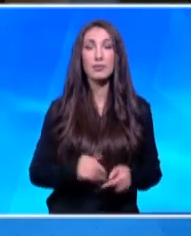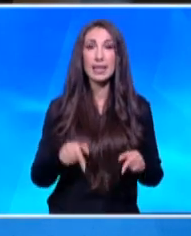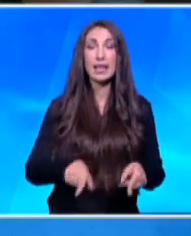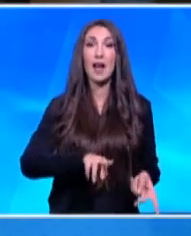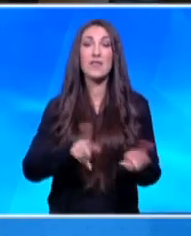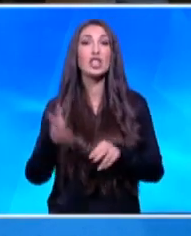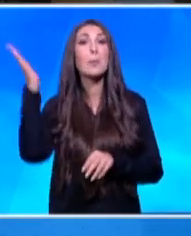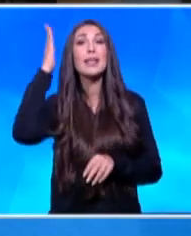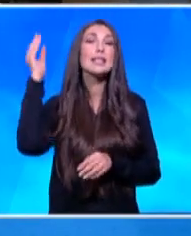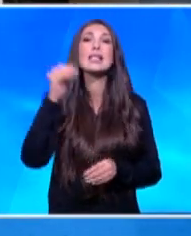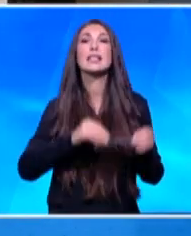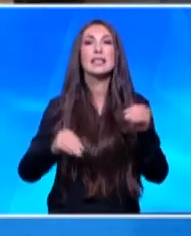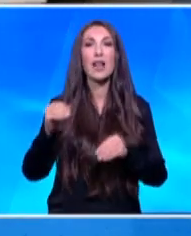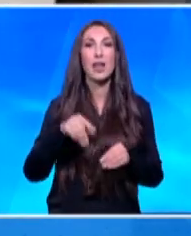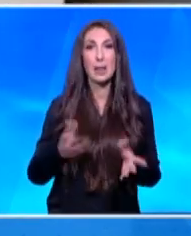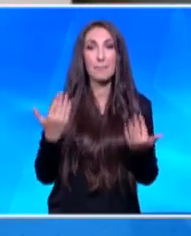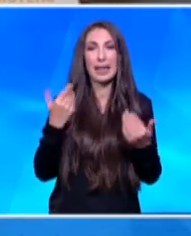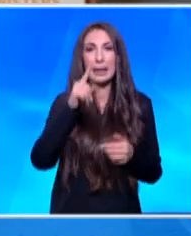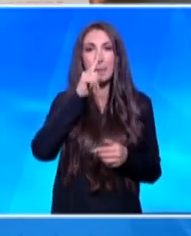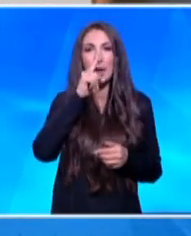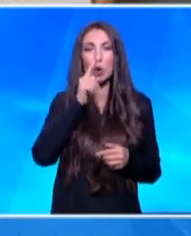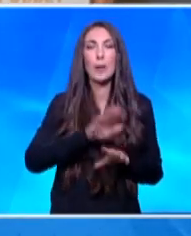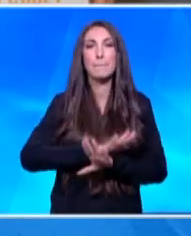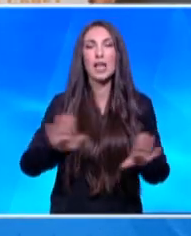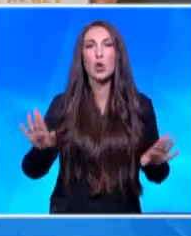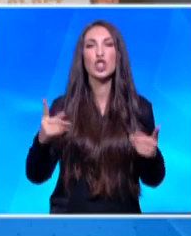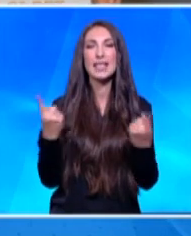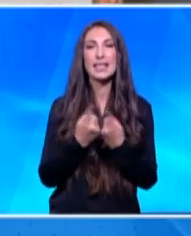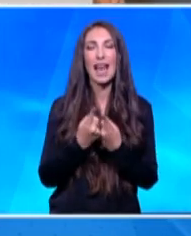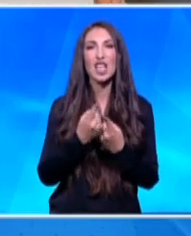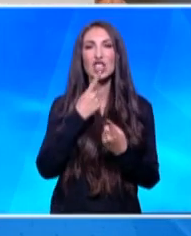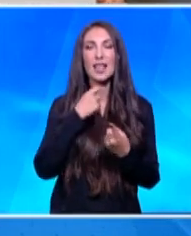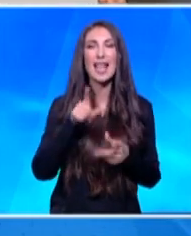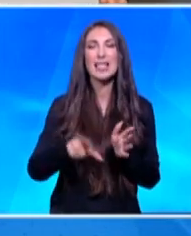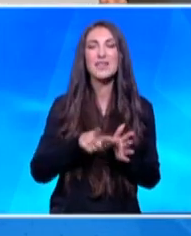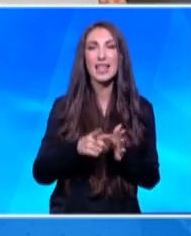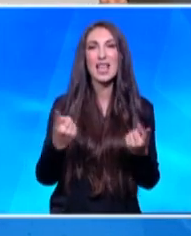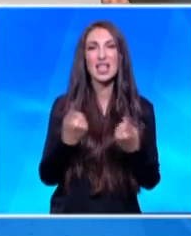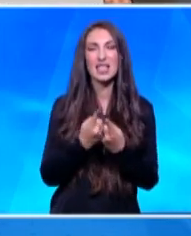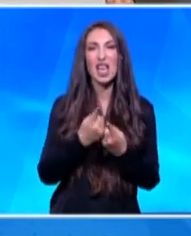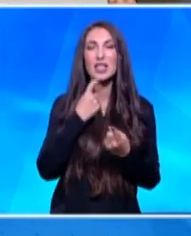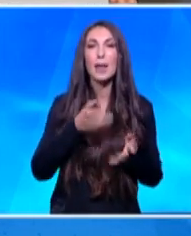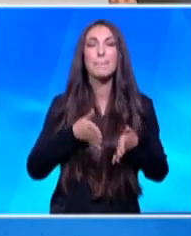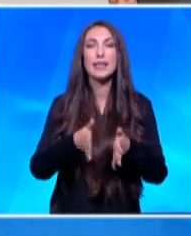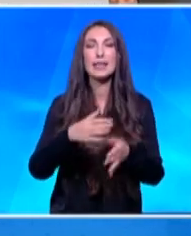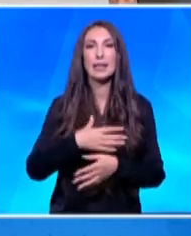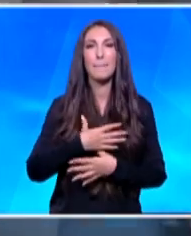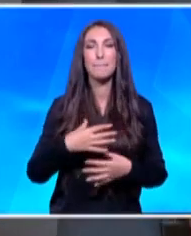Сега се връщаме в Министерския съвет, където буквално преди минути приключи извънредната среща на премиера Денков по темата пътна